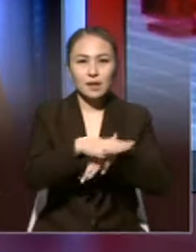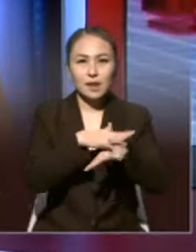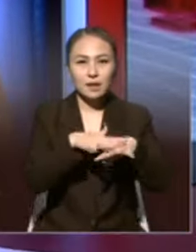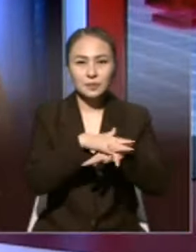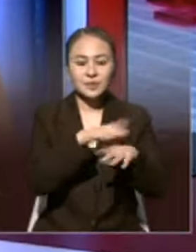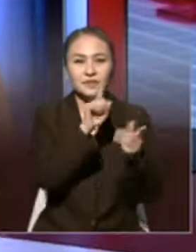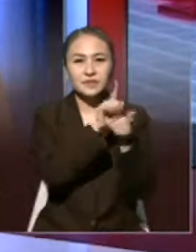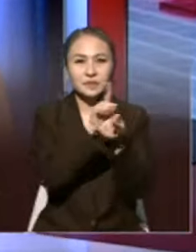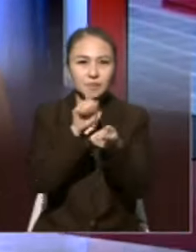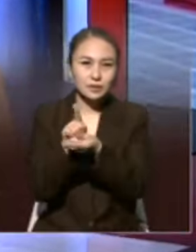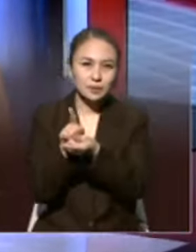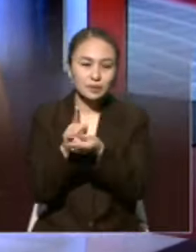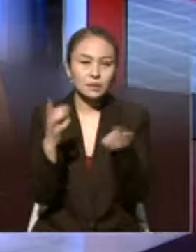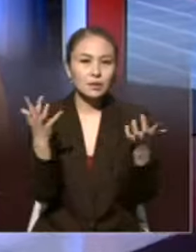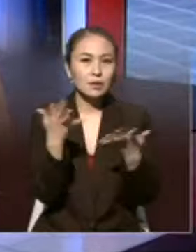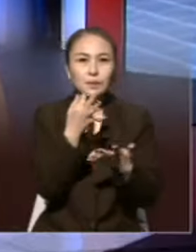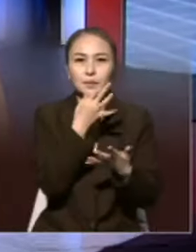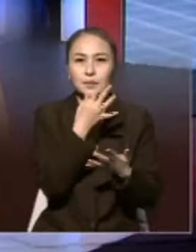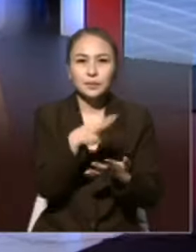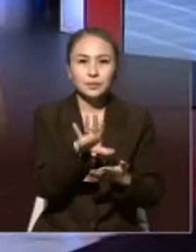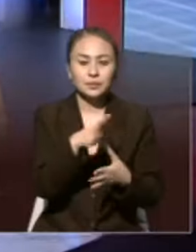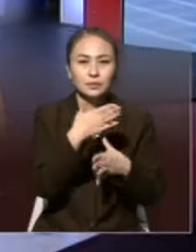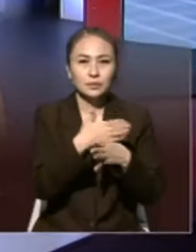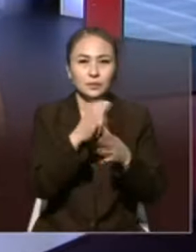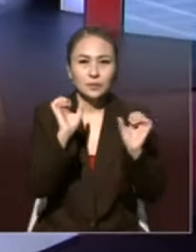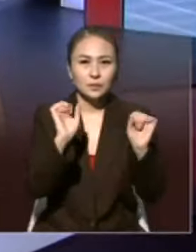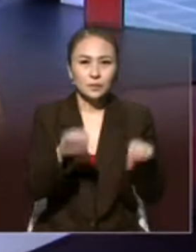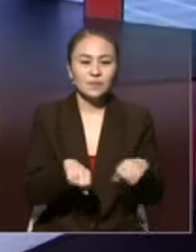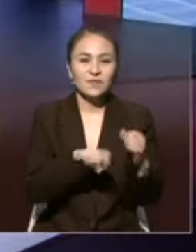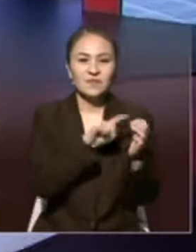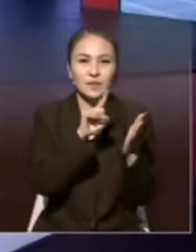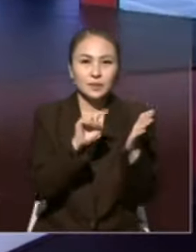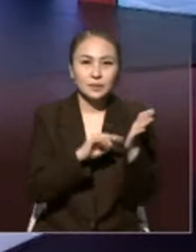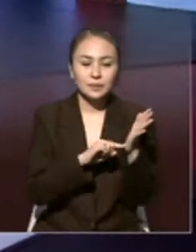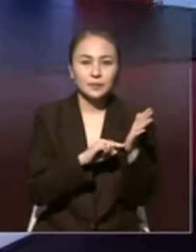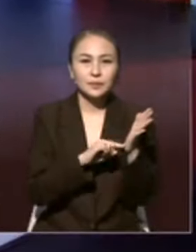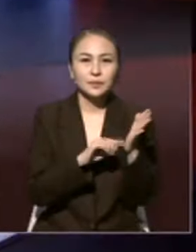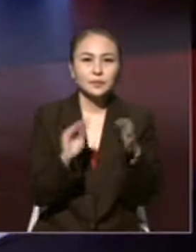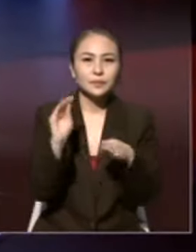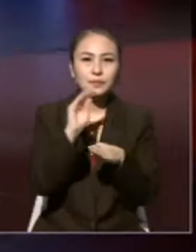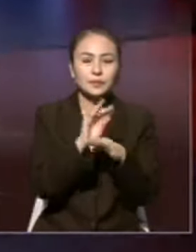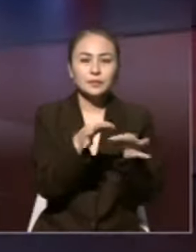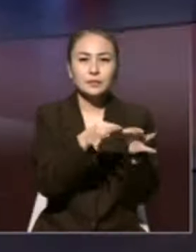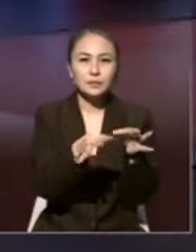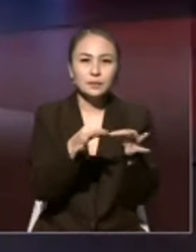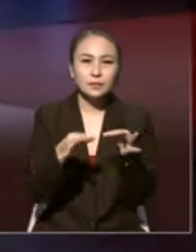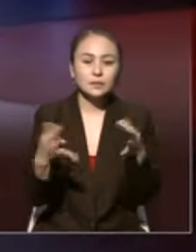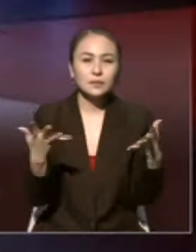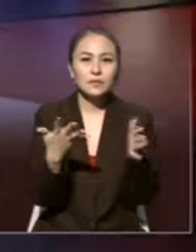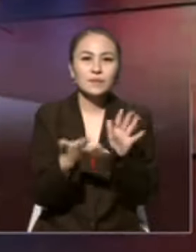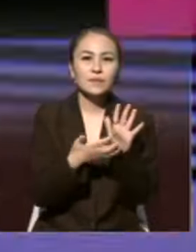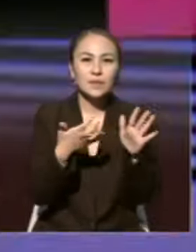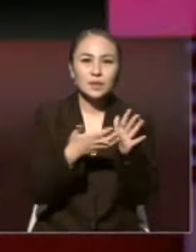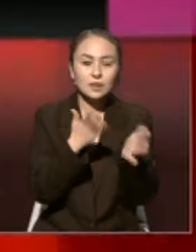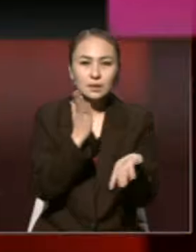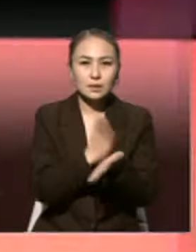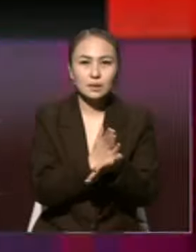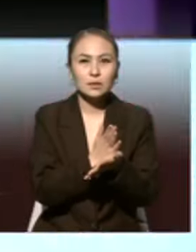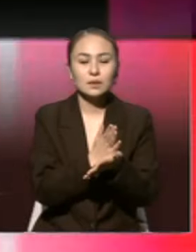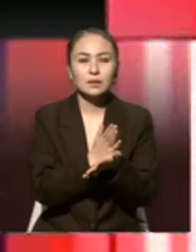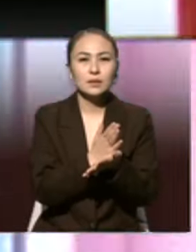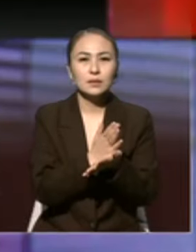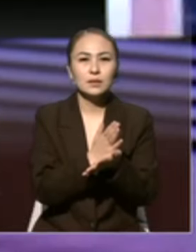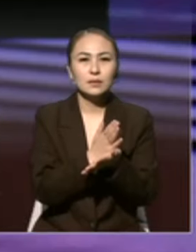келісіп қай жағынан біз көмек беруіміз керек және де осы аумақта қандай кемшіліктер бар және